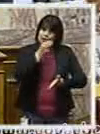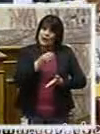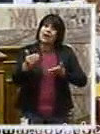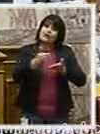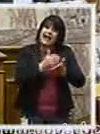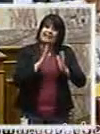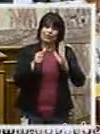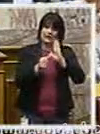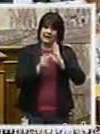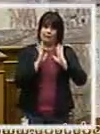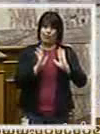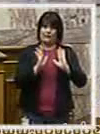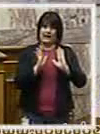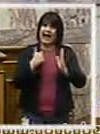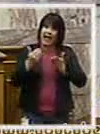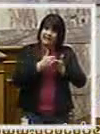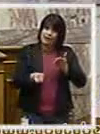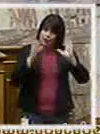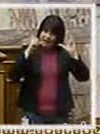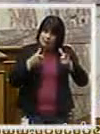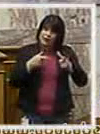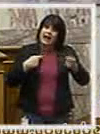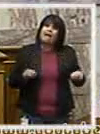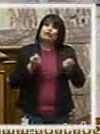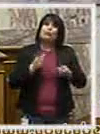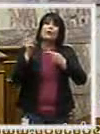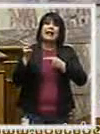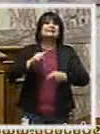συζήτηση. Κύριε Μαρκόπουλε, να σας πω το εξής.